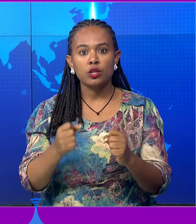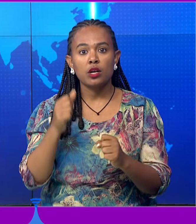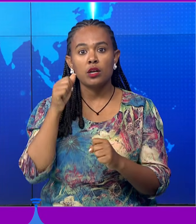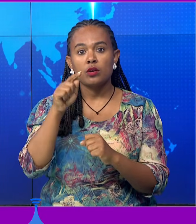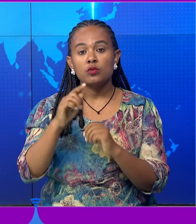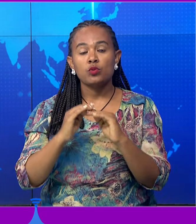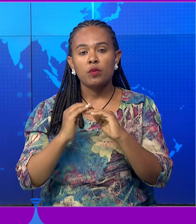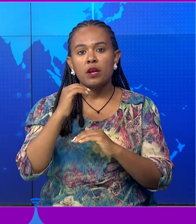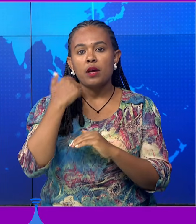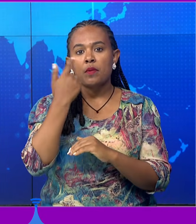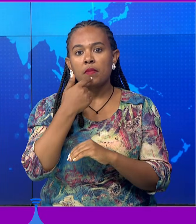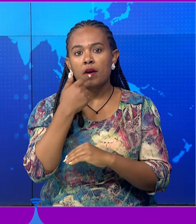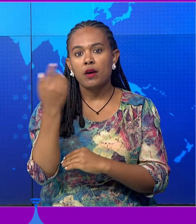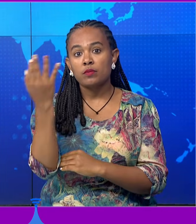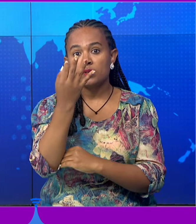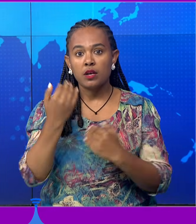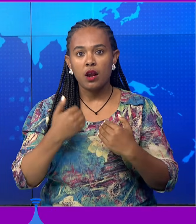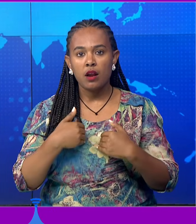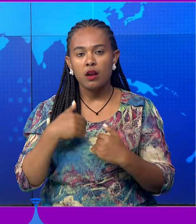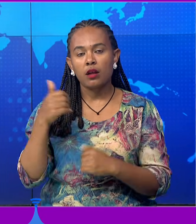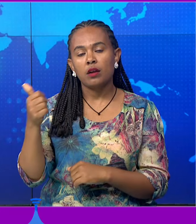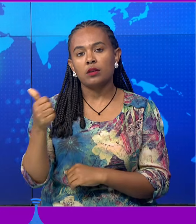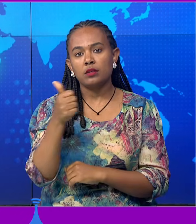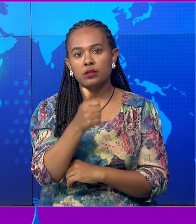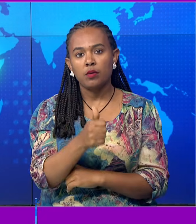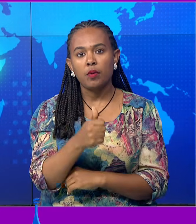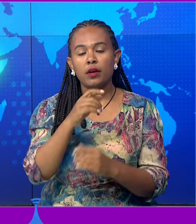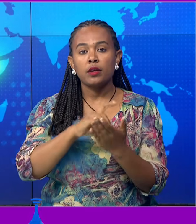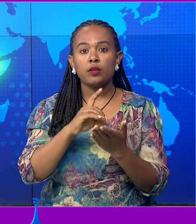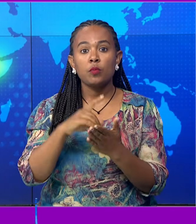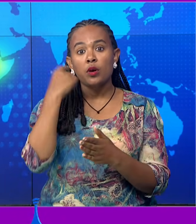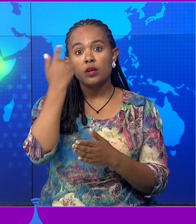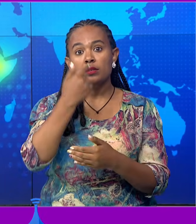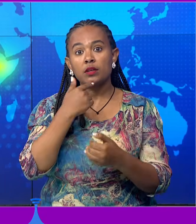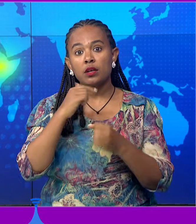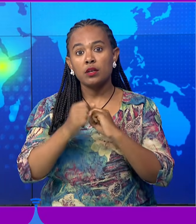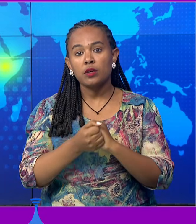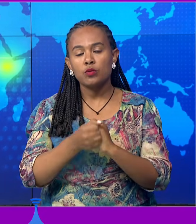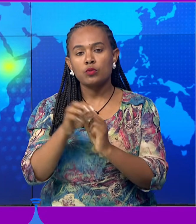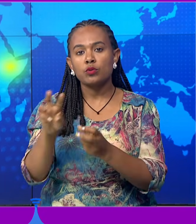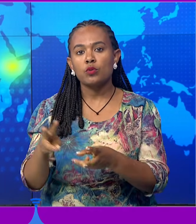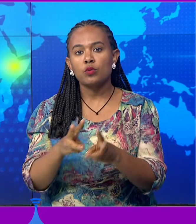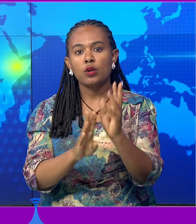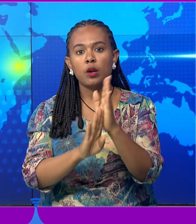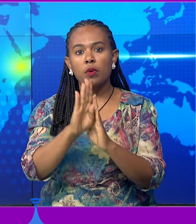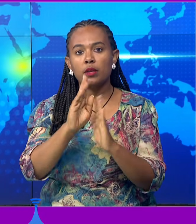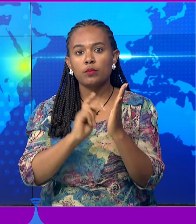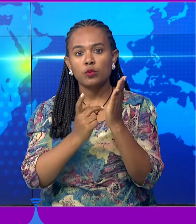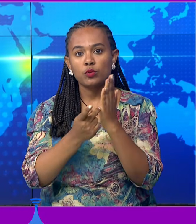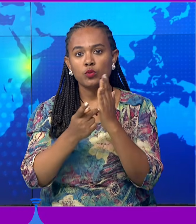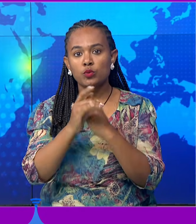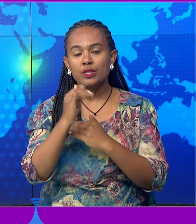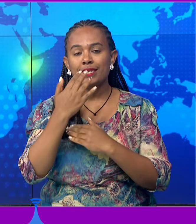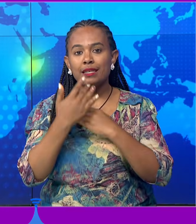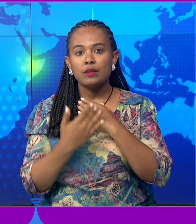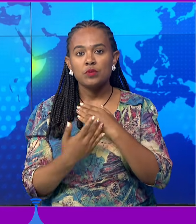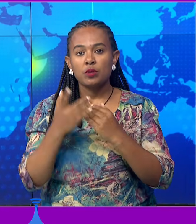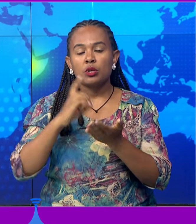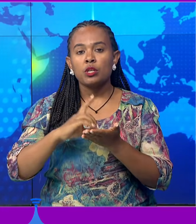በላይ ማን ምስክር አለ? አዲስ አበባ የከተማዋን ገጽታ የቀየሩት የኮሪደር ልማት ፕሮጀክቶች እንደ ደም ስር